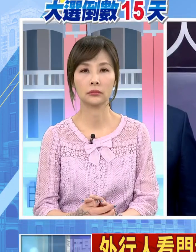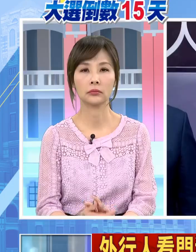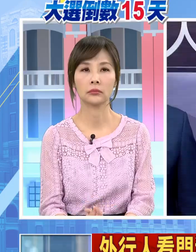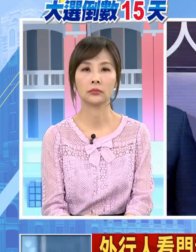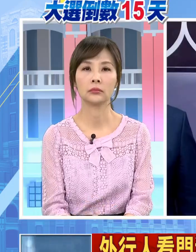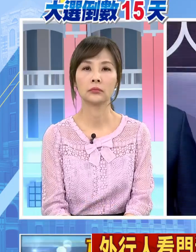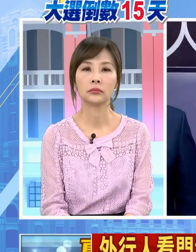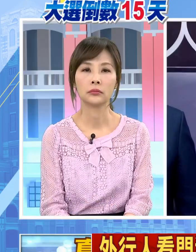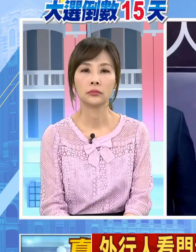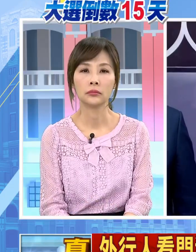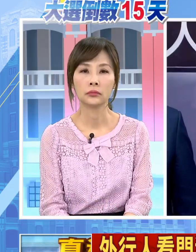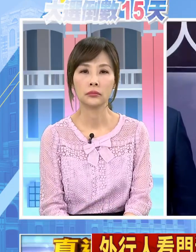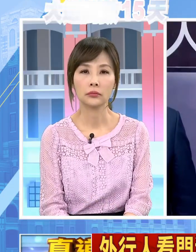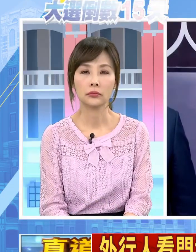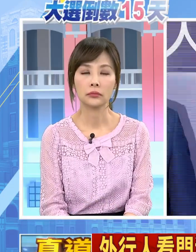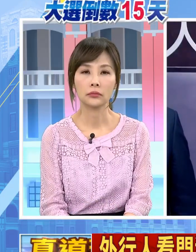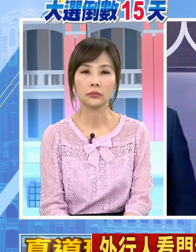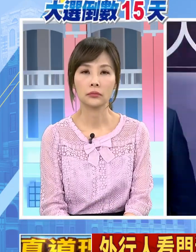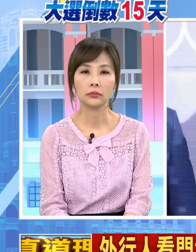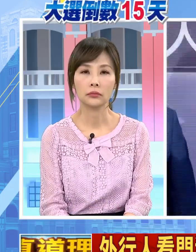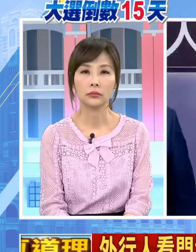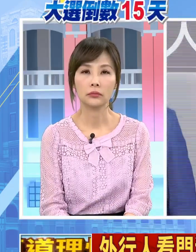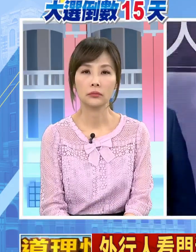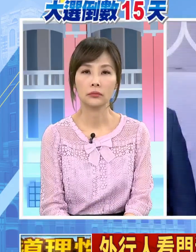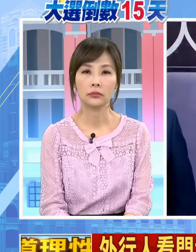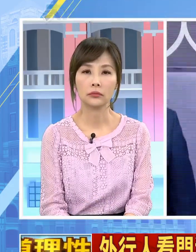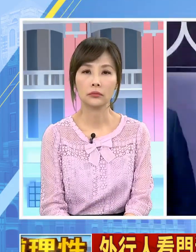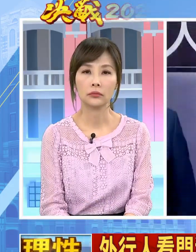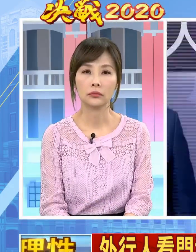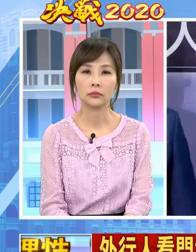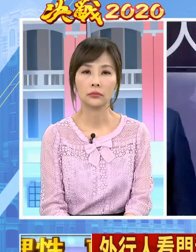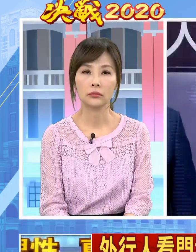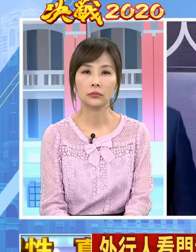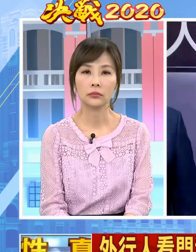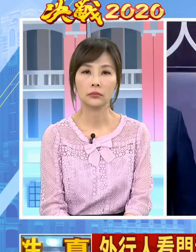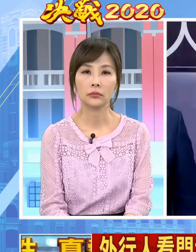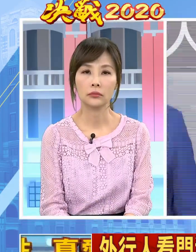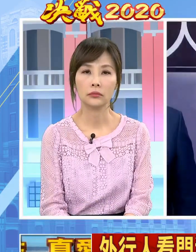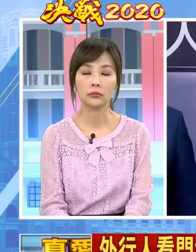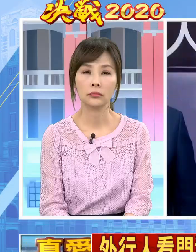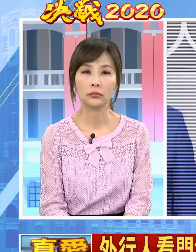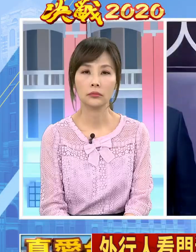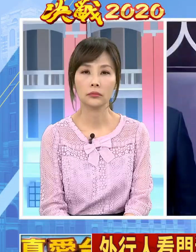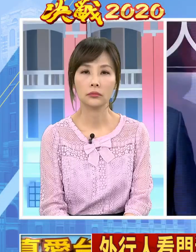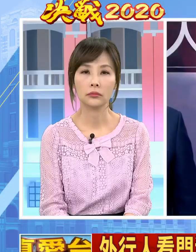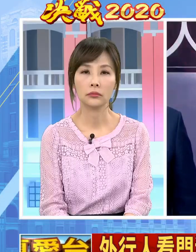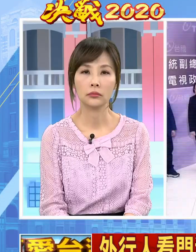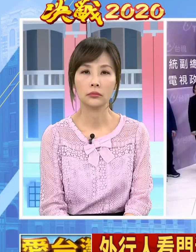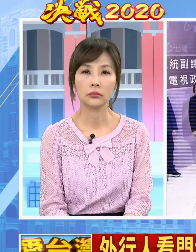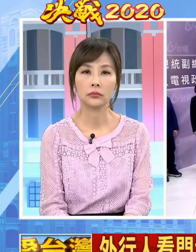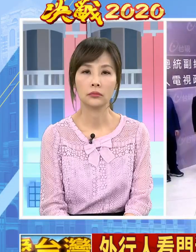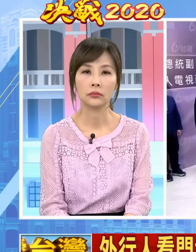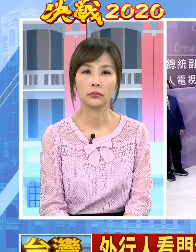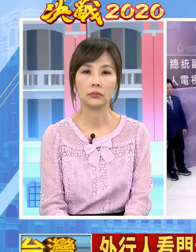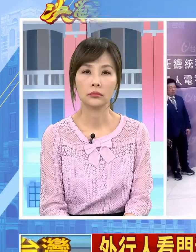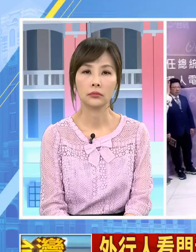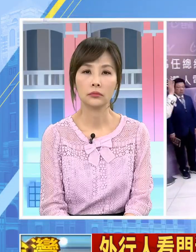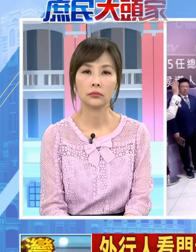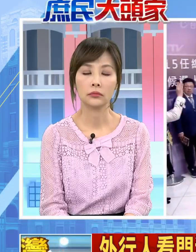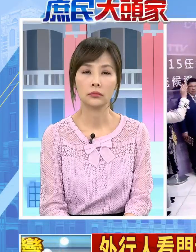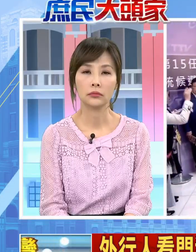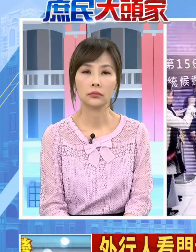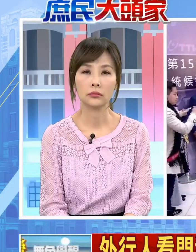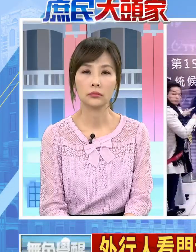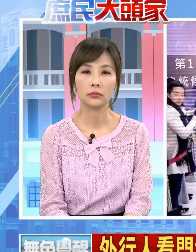把他对国家的想法、对很多事情的做法做更精确的说法。 好， 这 个